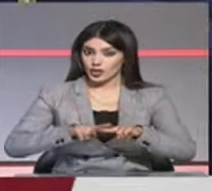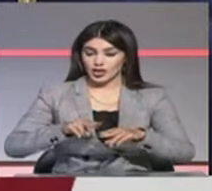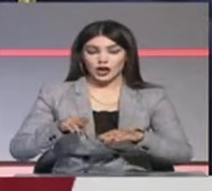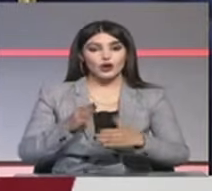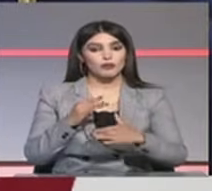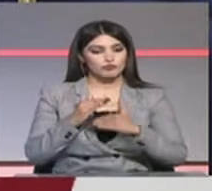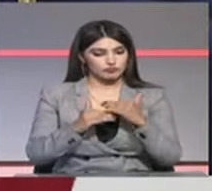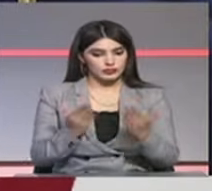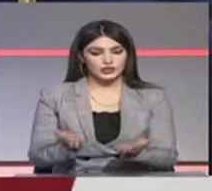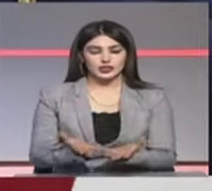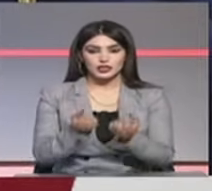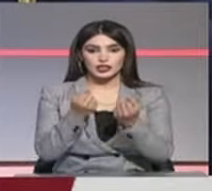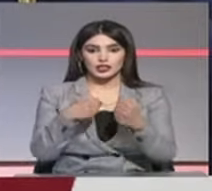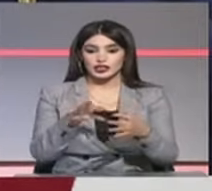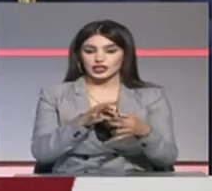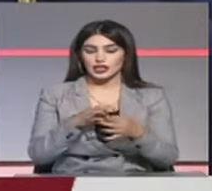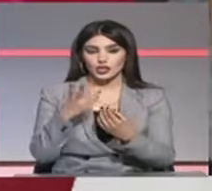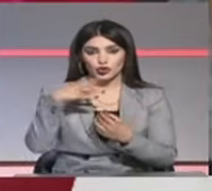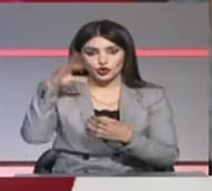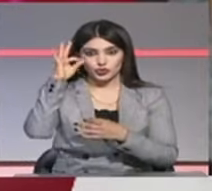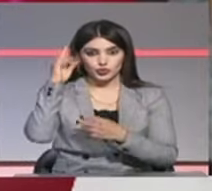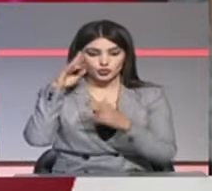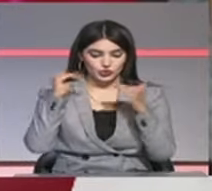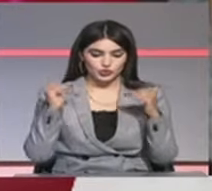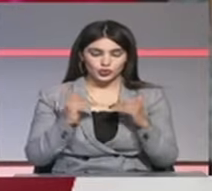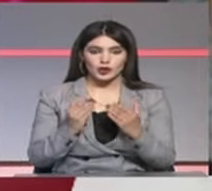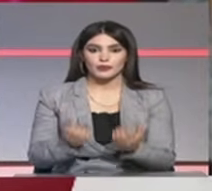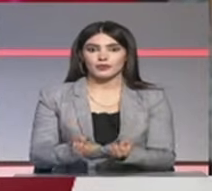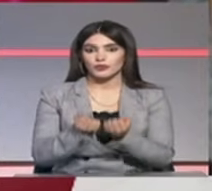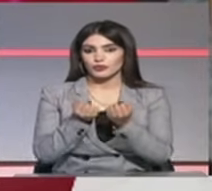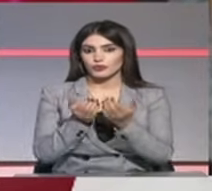ترتكب العلاقات الثنائيه الى مراتب